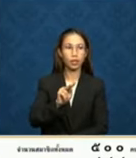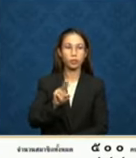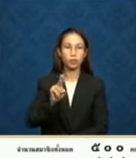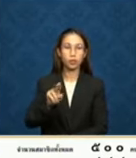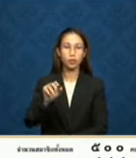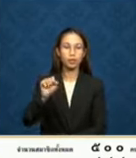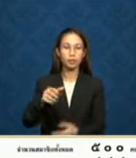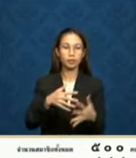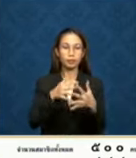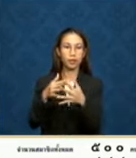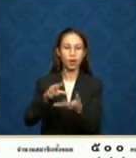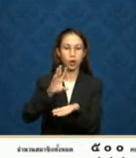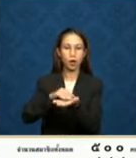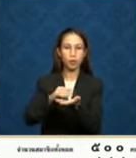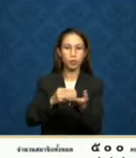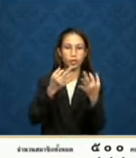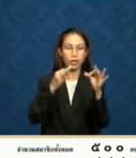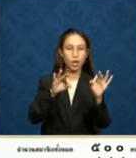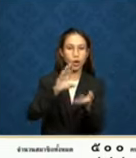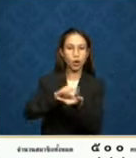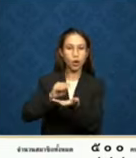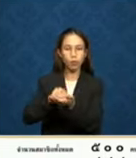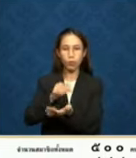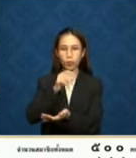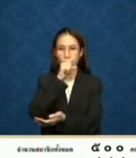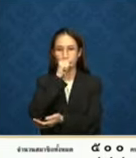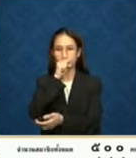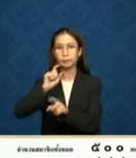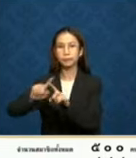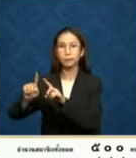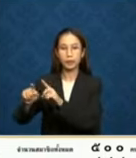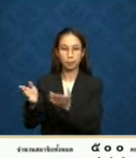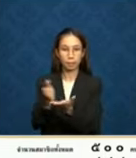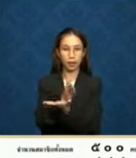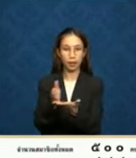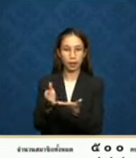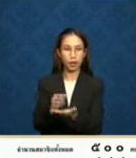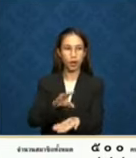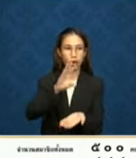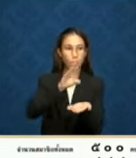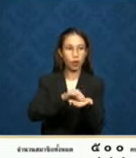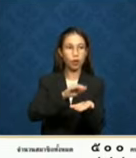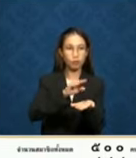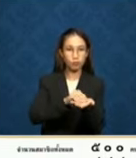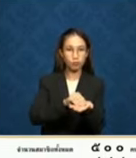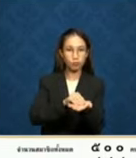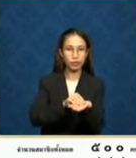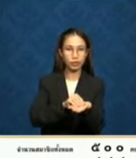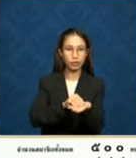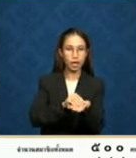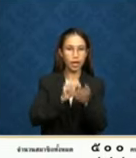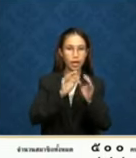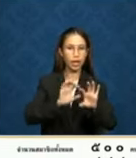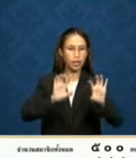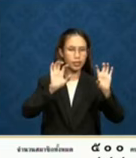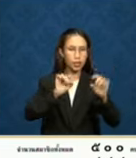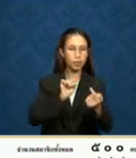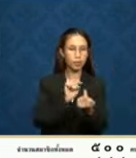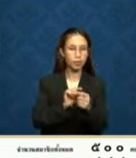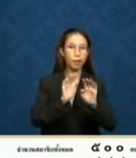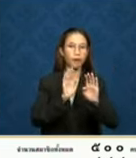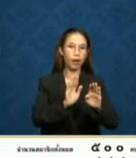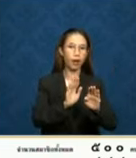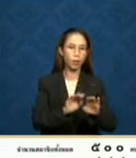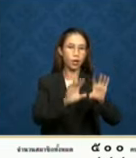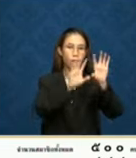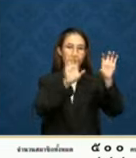แ่งเปนขอมูลสาธารณาครั้อมลทางการและกข้อมลลับซึ่ขอมลทางการนะครั ปางส่วนนะครั ก็เอไปเก็บไบน Public